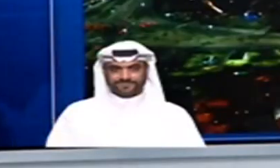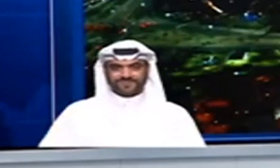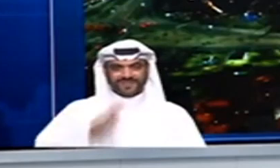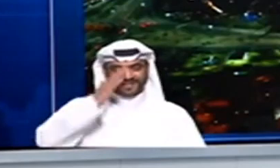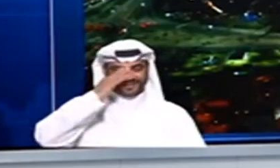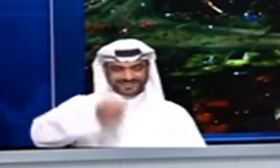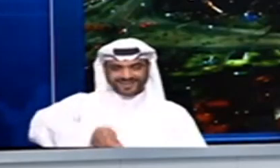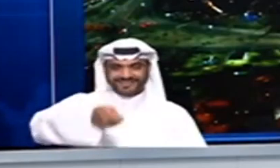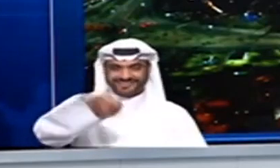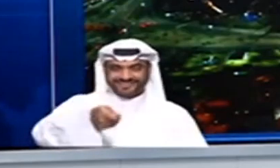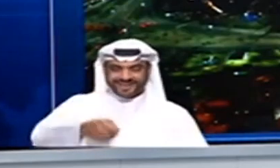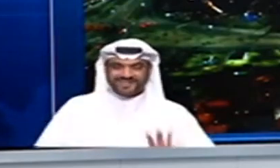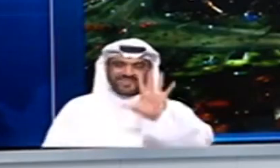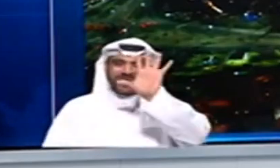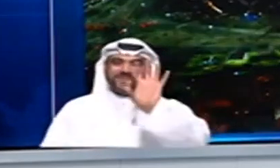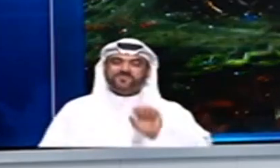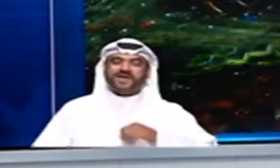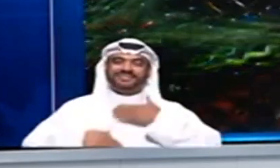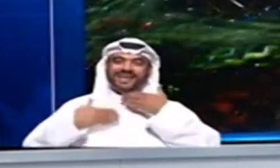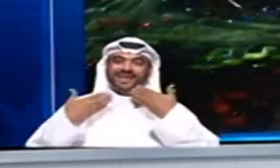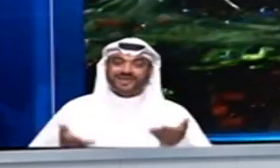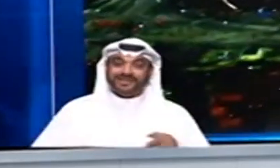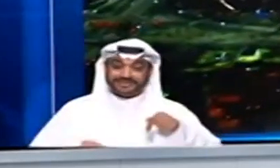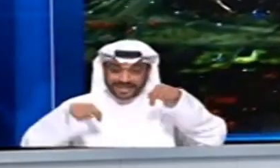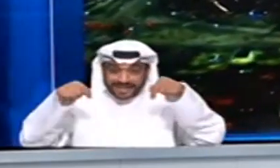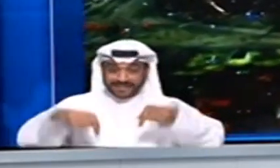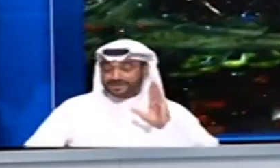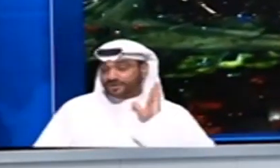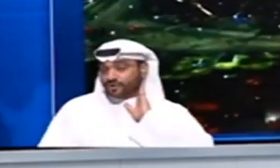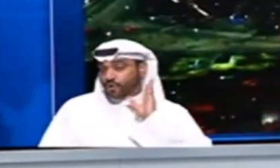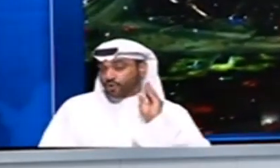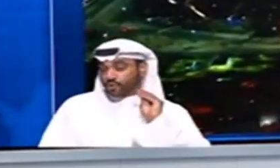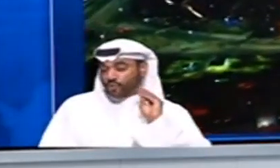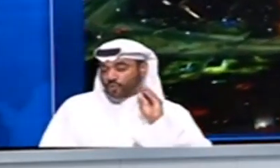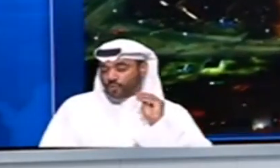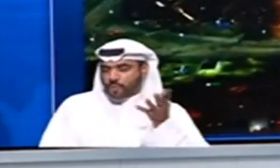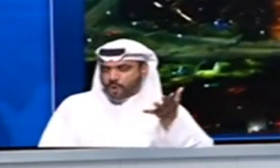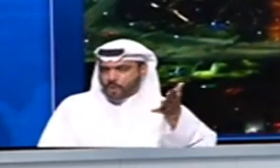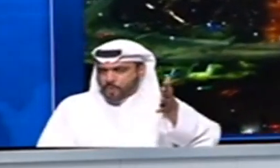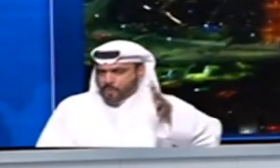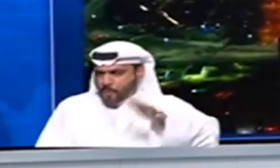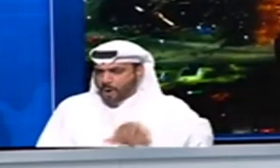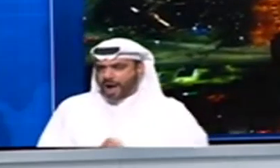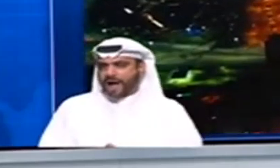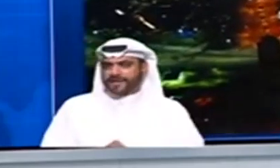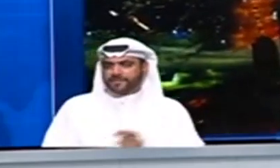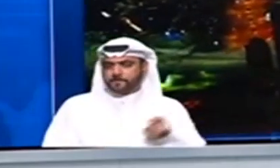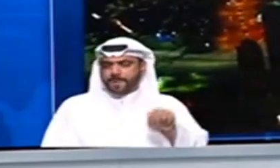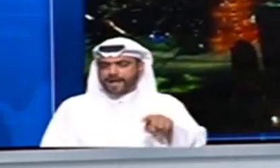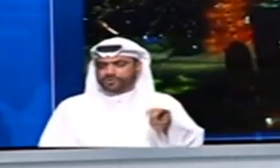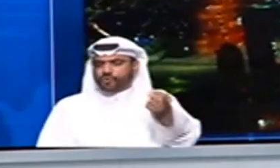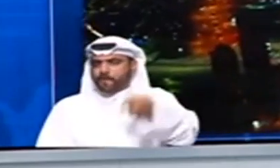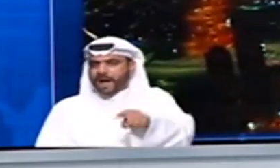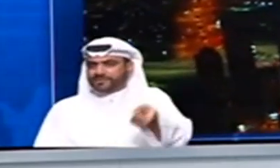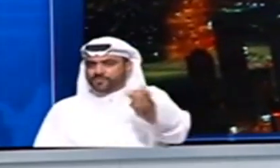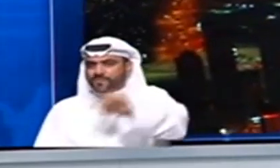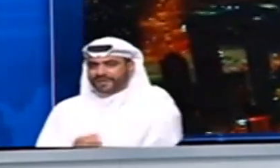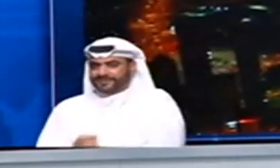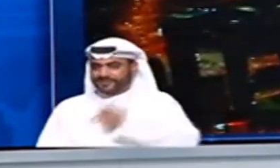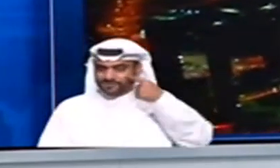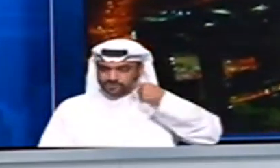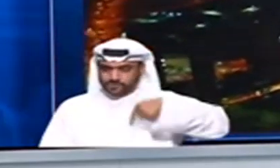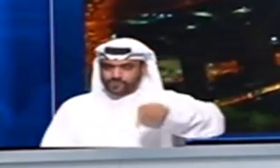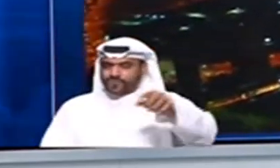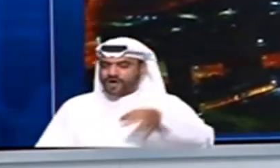أسعد الله أوقاتكم أعزائي المشاهدين. الإحساس بالرطوبة راح يستمر ويانا والهواء الكوس أيضا لعدة أيام. الإحساس بالرطوبة راح يكون ملحوظ أكثر على